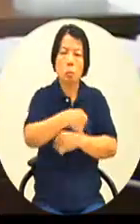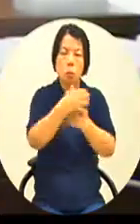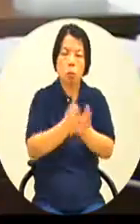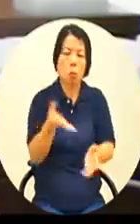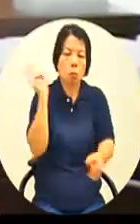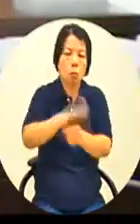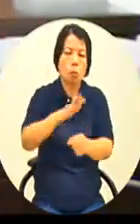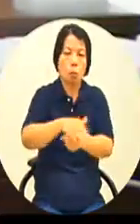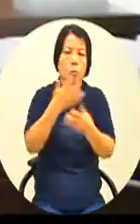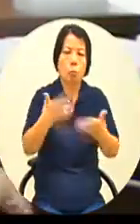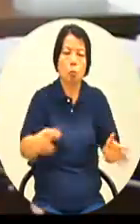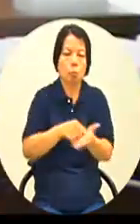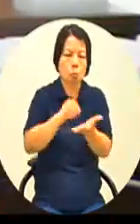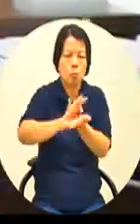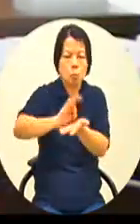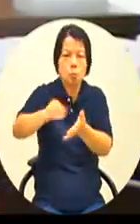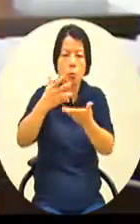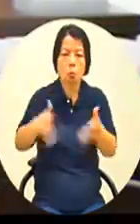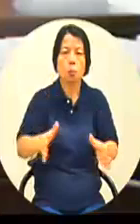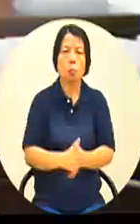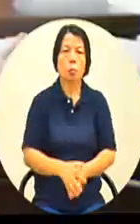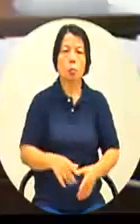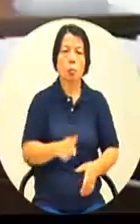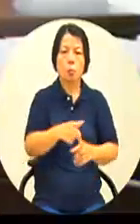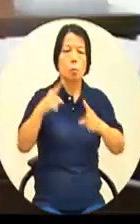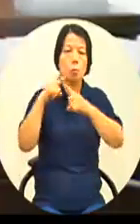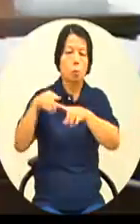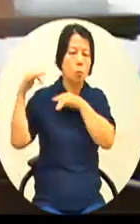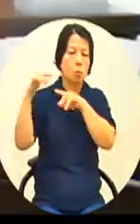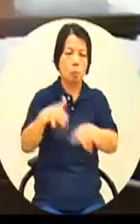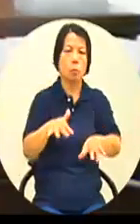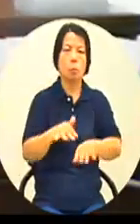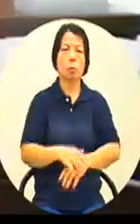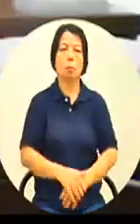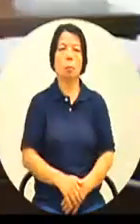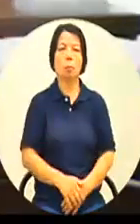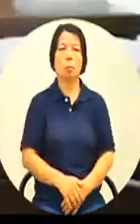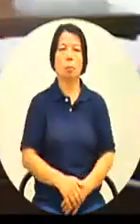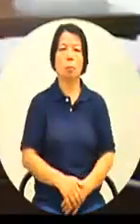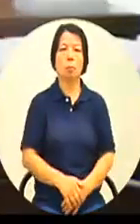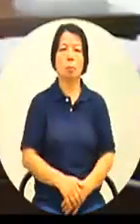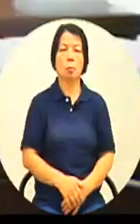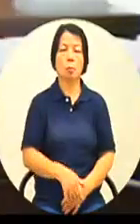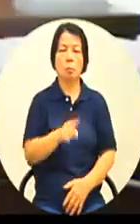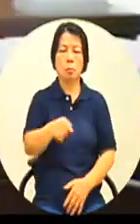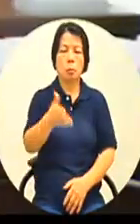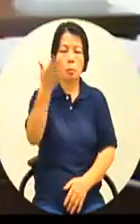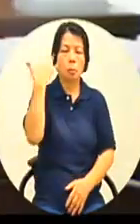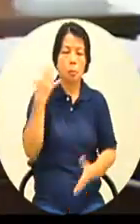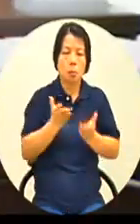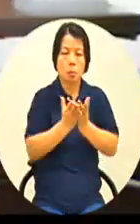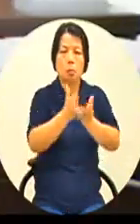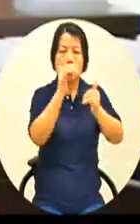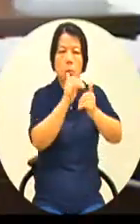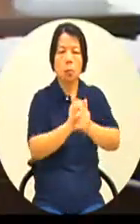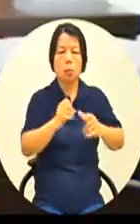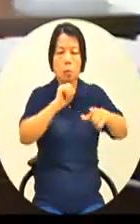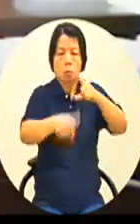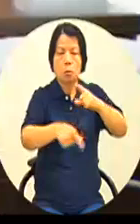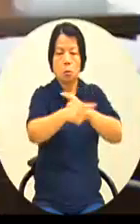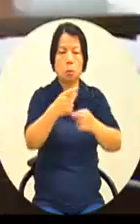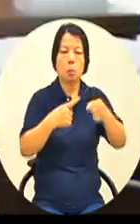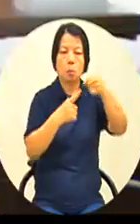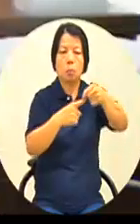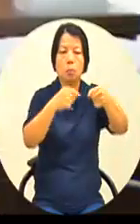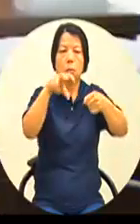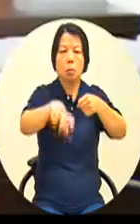集变观光，说变到人潮这么多，那是当年的轮船公司的公车处